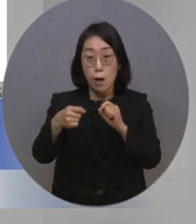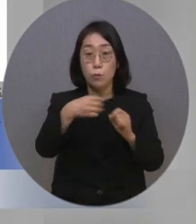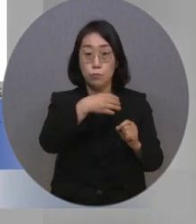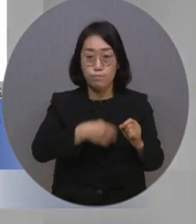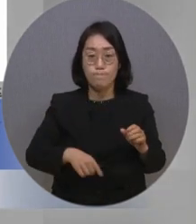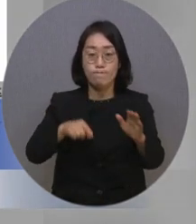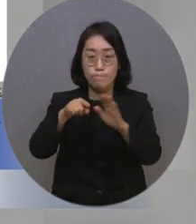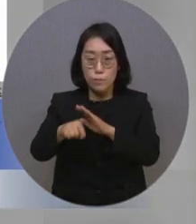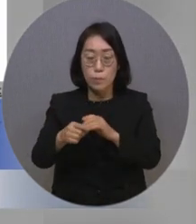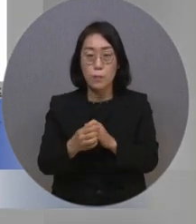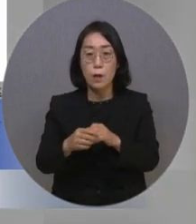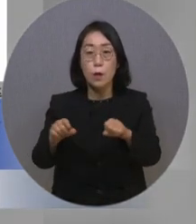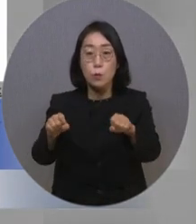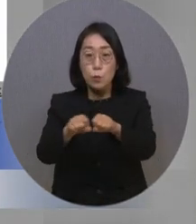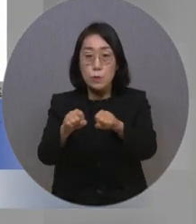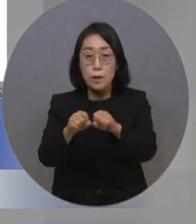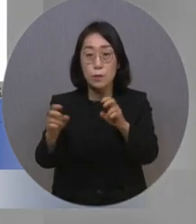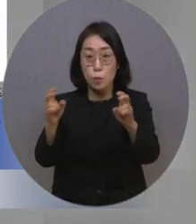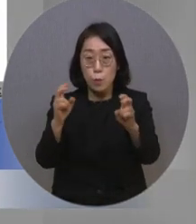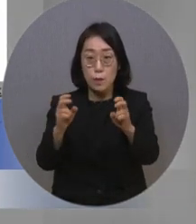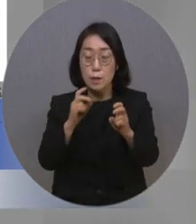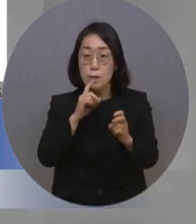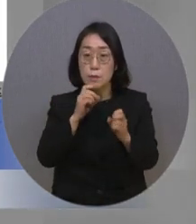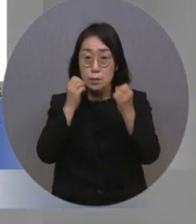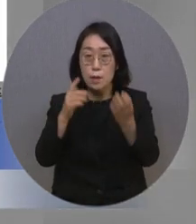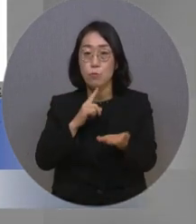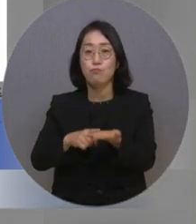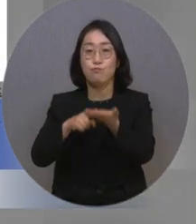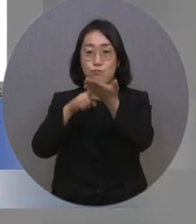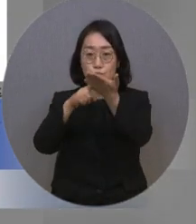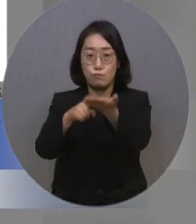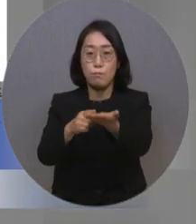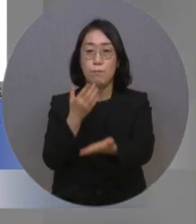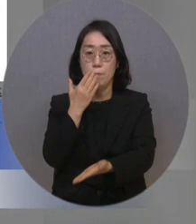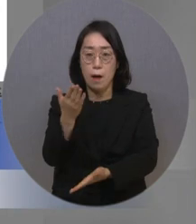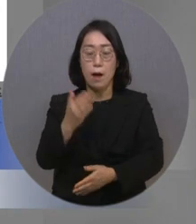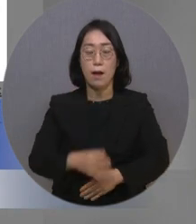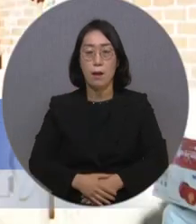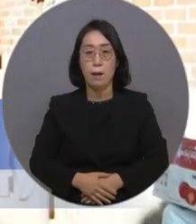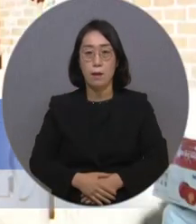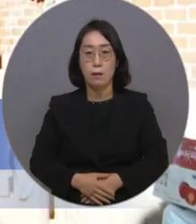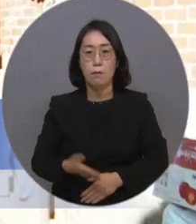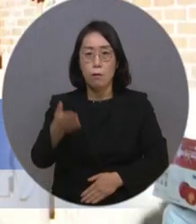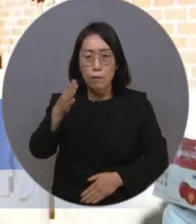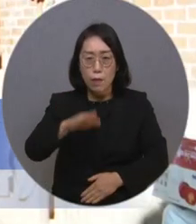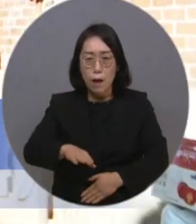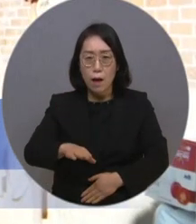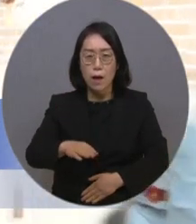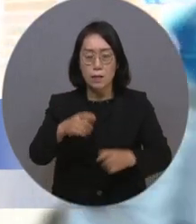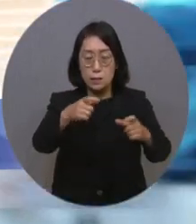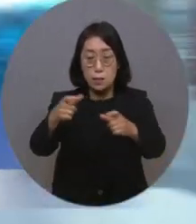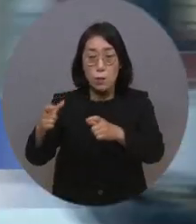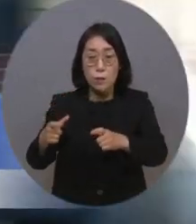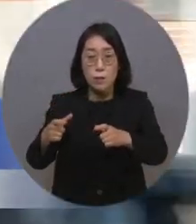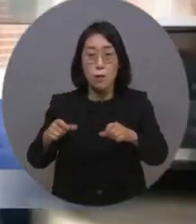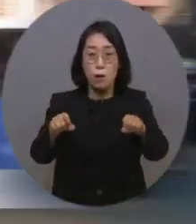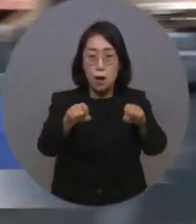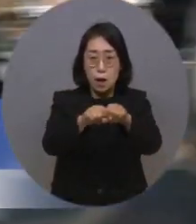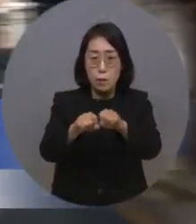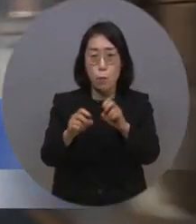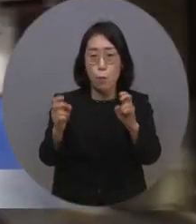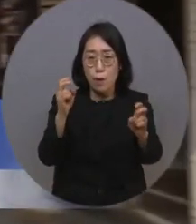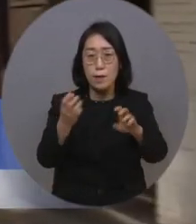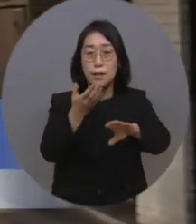행정복지센터나 도시가스회사에서 신규 신청을 안내받을 수 있습니다 다만이 지역별로 도시가스